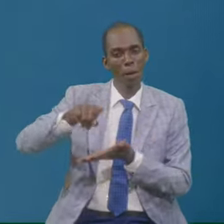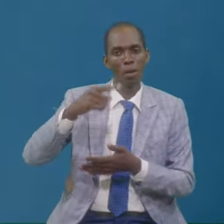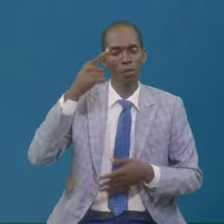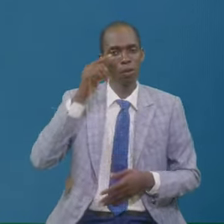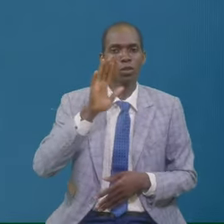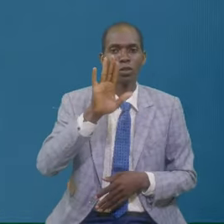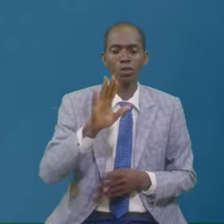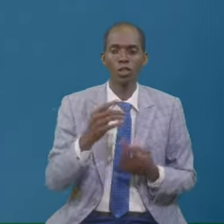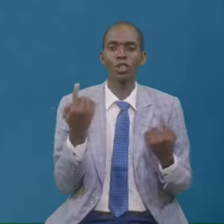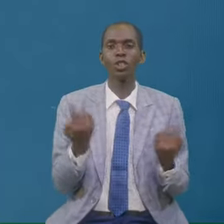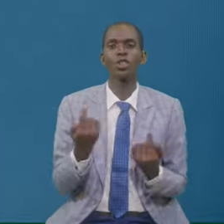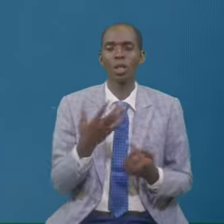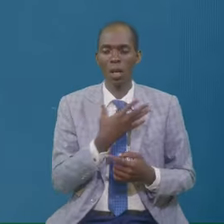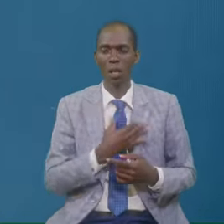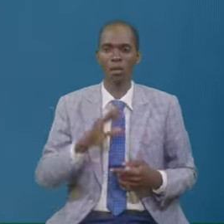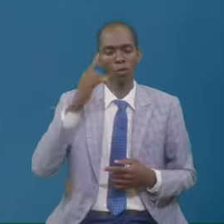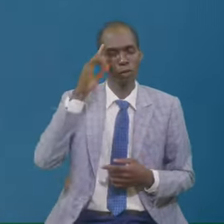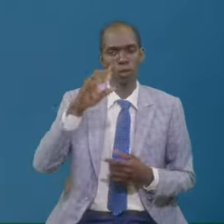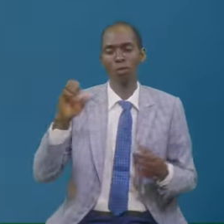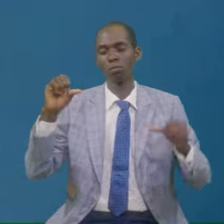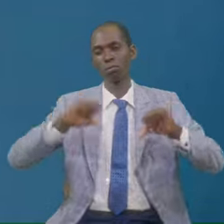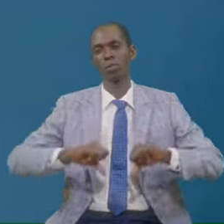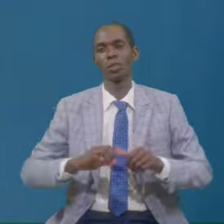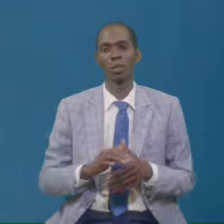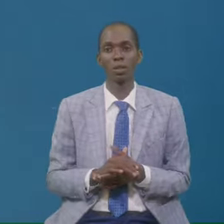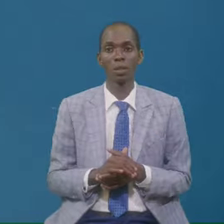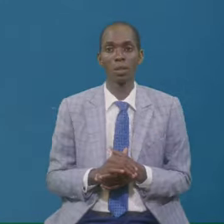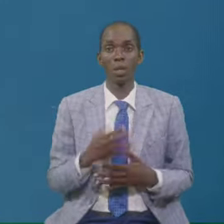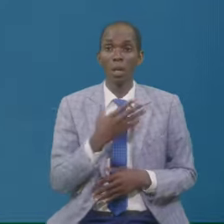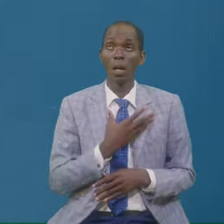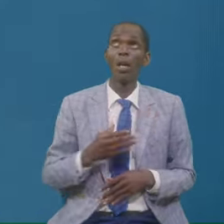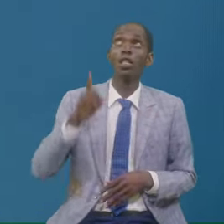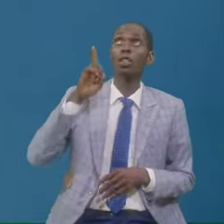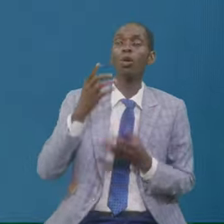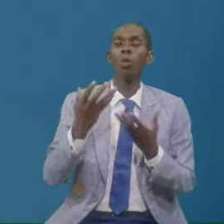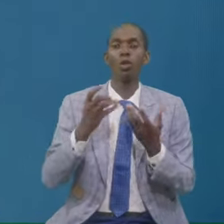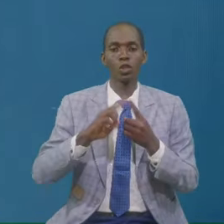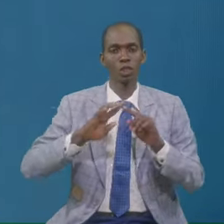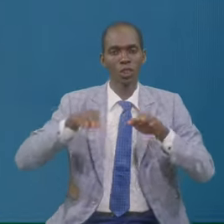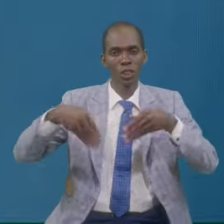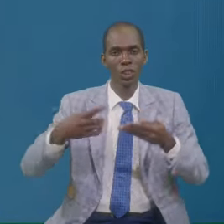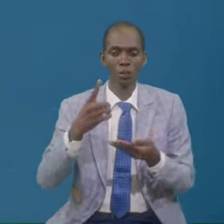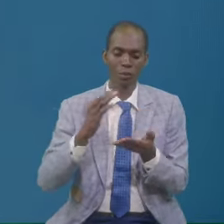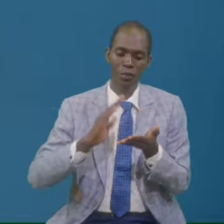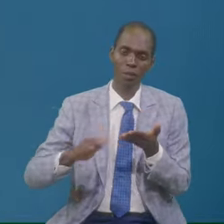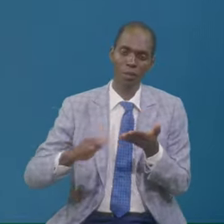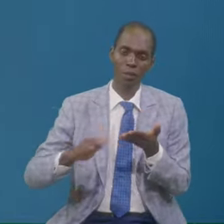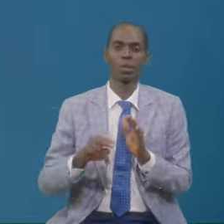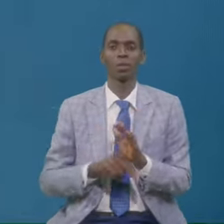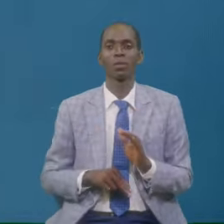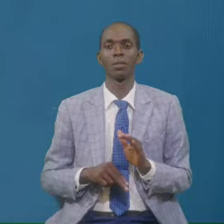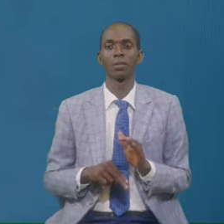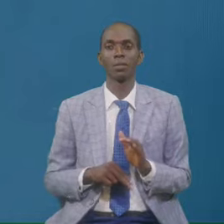శిక్షావిధికి అపరాధ భావనకు ఆయన వెలను వెచ్చించాడు. And he wants to give you forgiveness. ఆయన యేసు క్షమాపణ ఇవ్వాలని కోరుతున్నాడు.